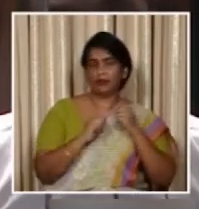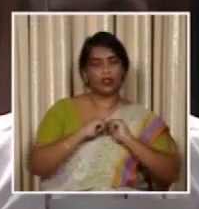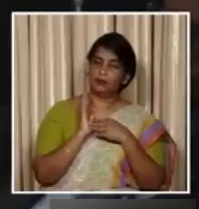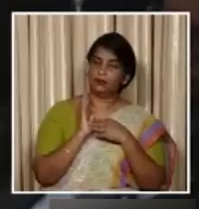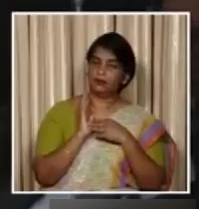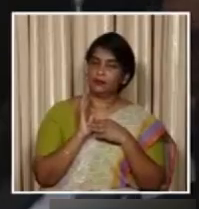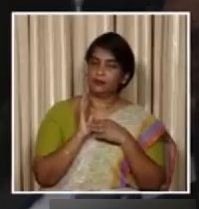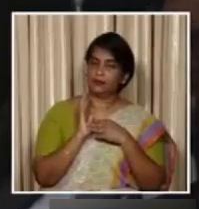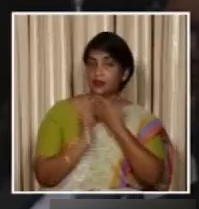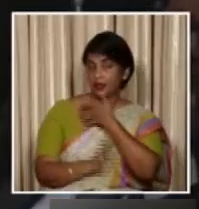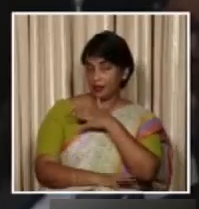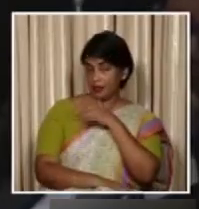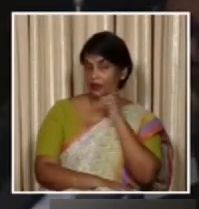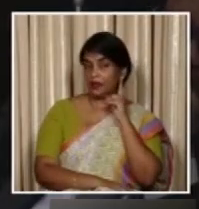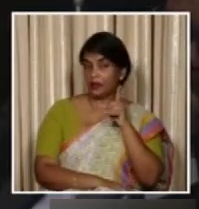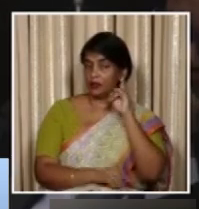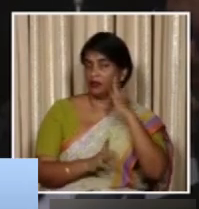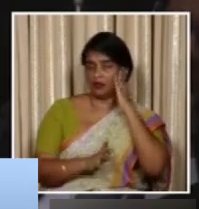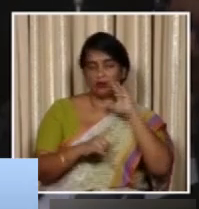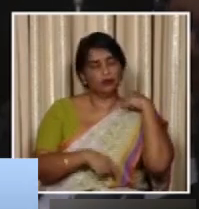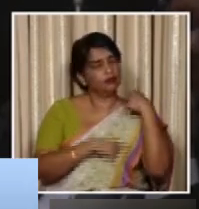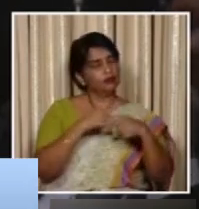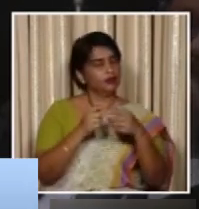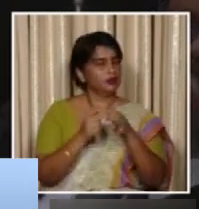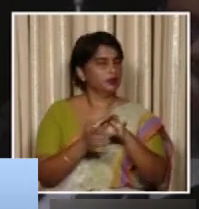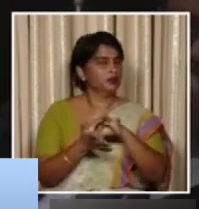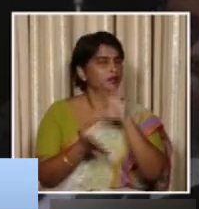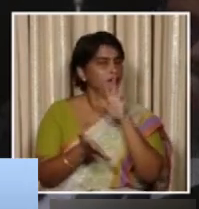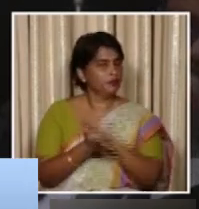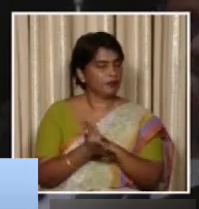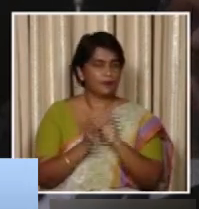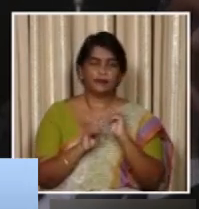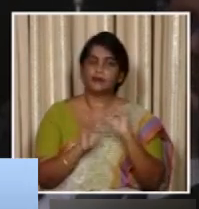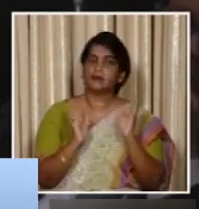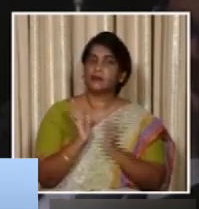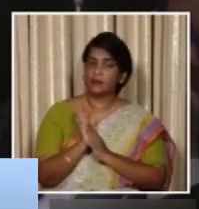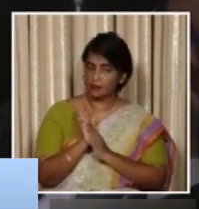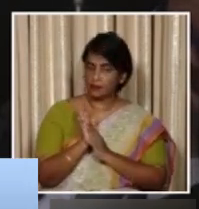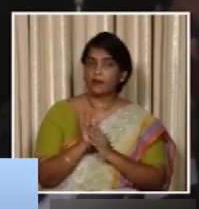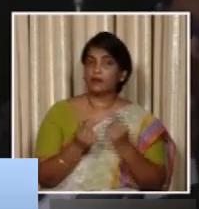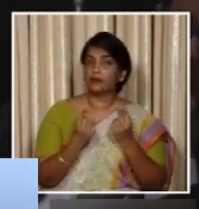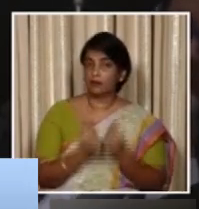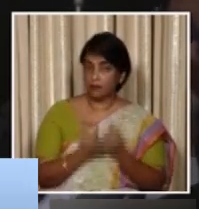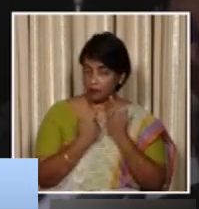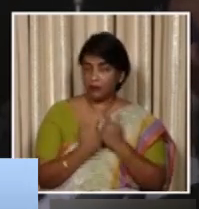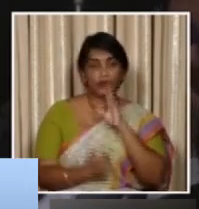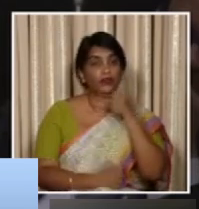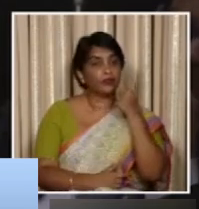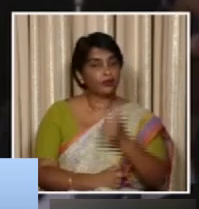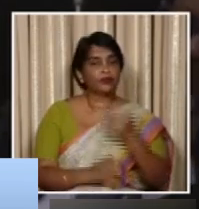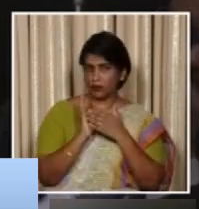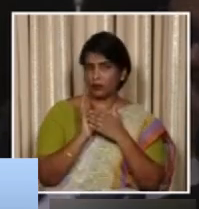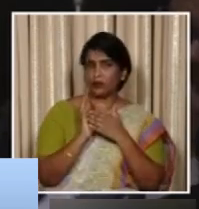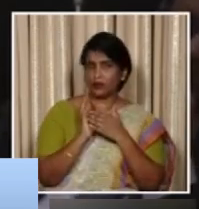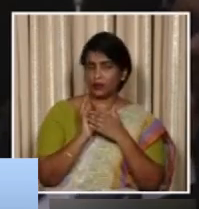මොනවාද? බ්‍රිතාන්‍යයේ මේ සම්ප්‍රදාය ඇති කිරීමේ අග්‍රාමාත්‍යවරයාගෙන් හදිසි වැදගත් කාරණාවක්